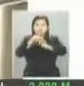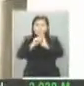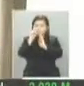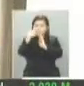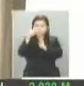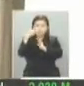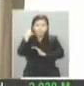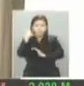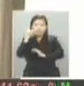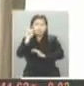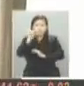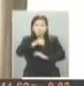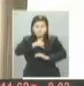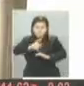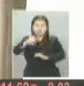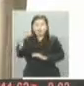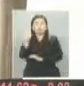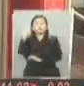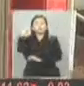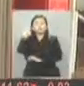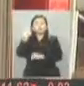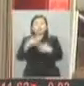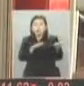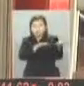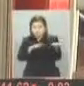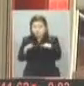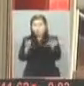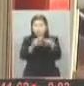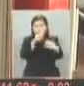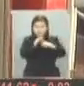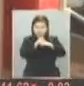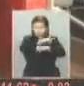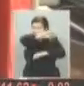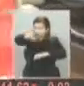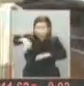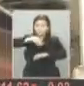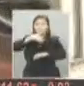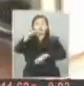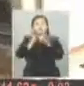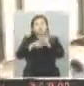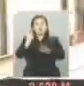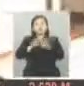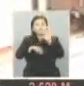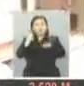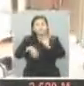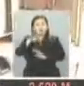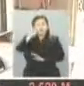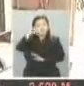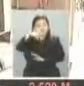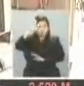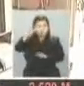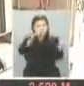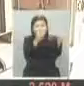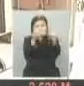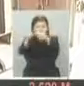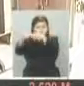ที่แจ้งมาทั้งหมดพร้อมกันนี้ได้เตรียมทีมกู้ชีพไว้ทั้งหมด 7,680 ทีมมีบุคล